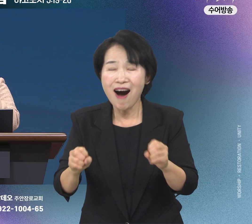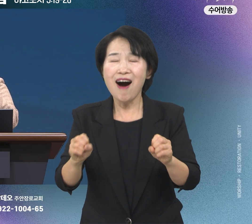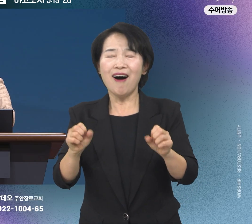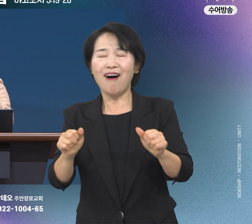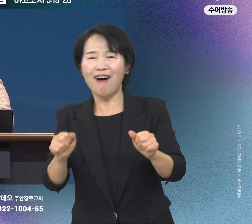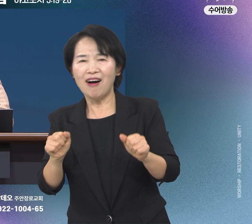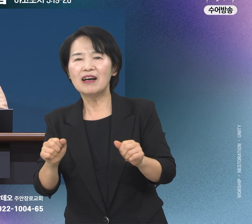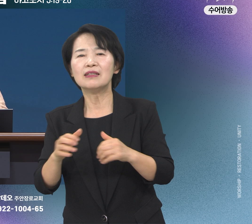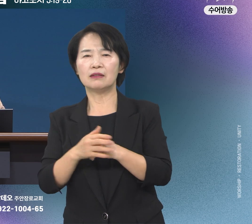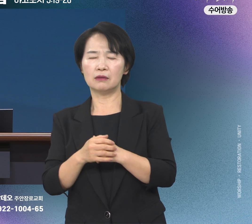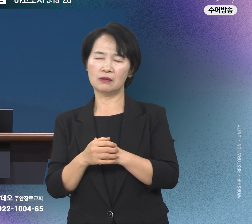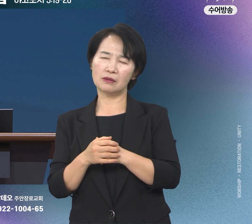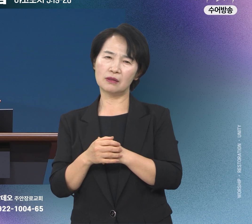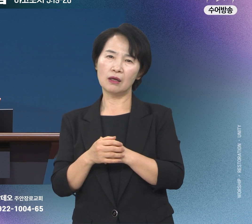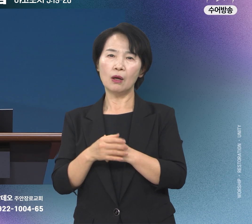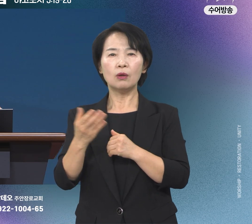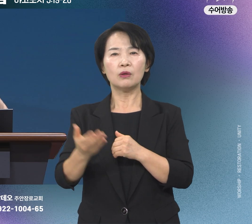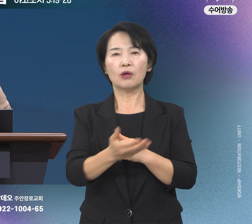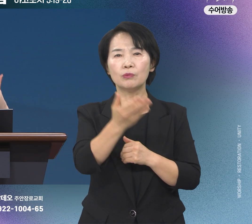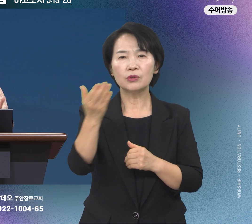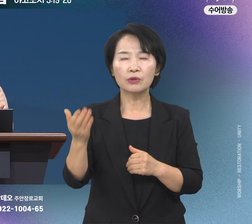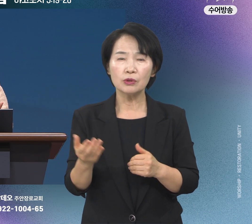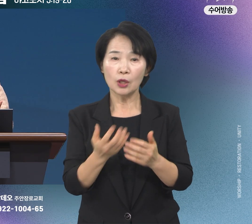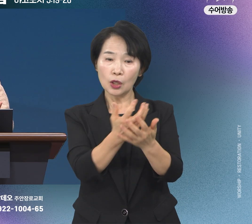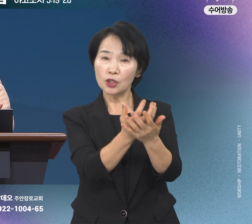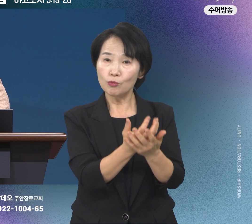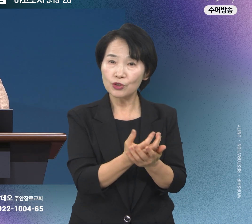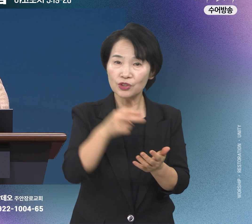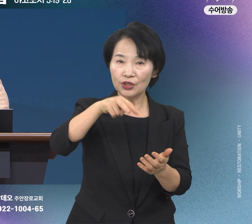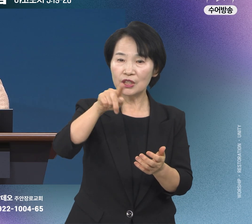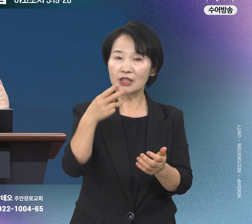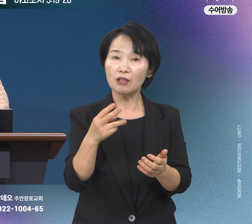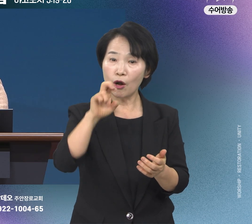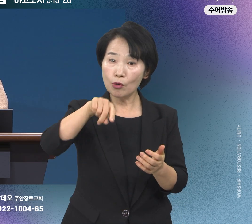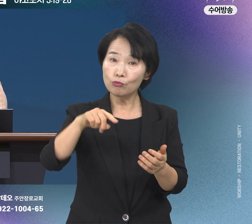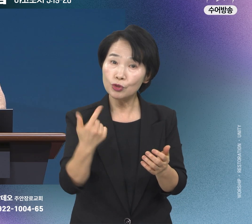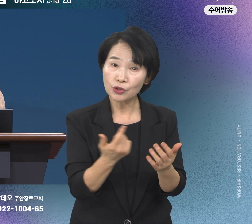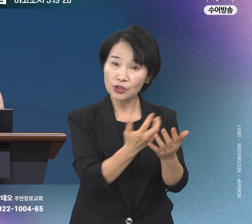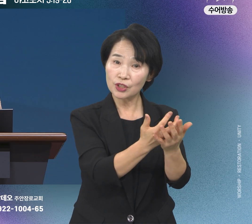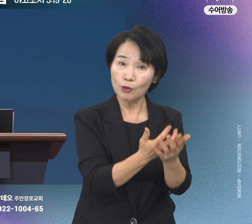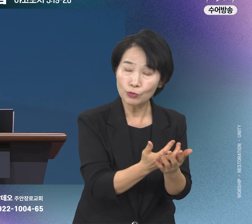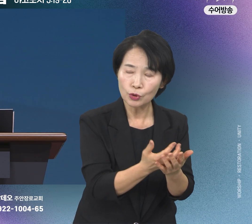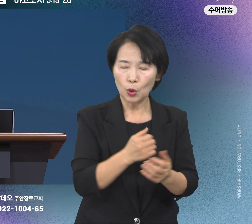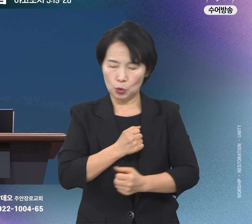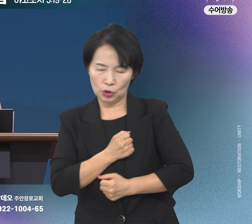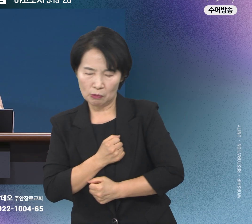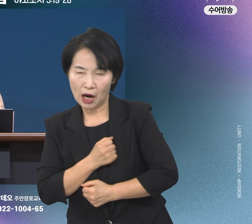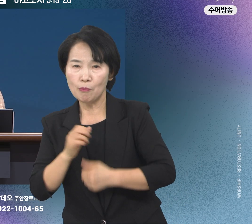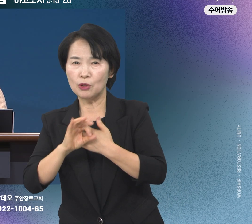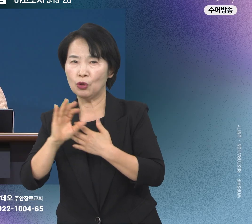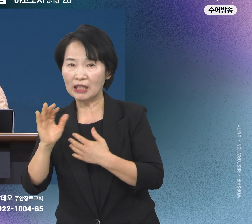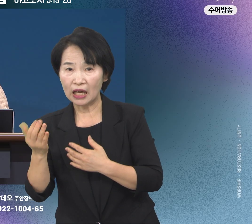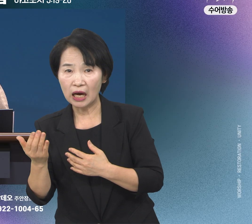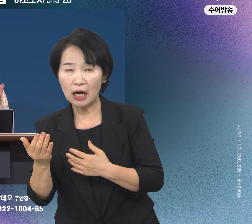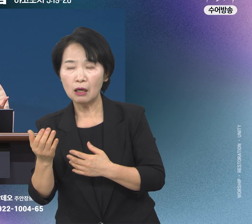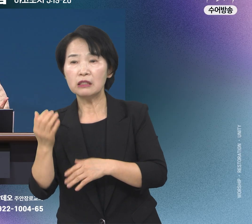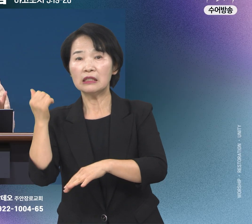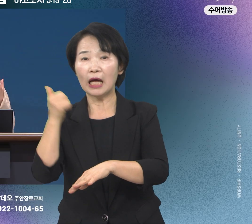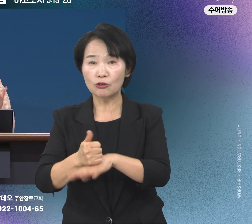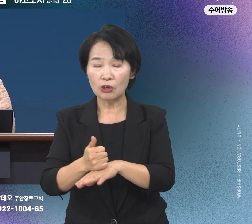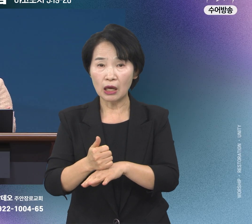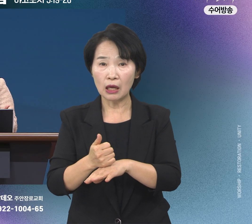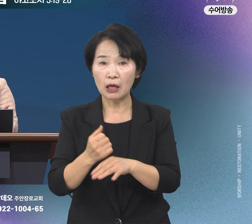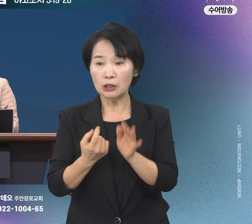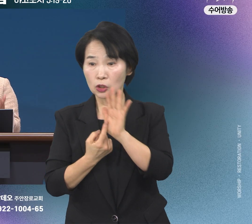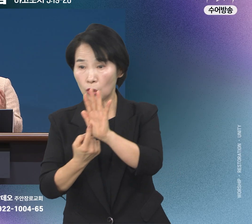교회에서 신천지가 설문조사로 사람들을 포섭한다고 하는데, 이런 설문조사 조심해야 됩니다. 나중에 신천지인 것이